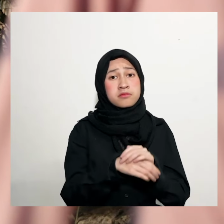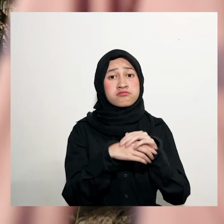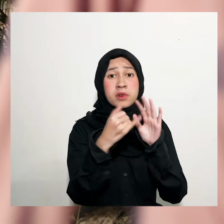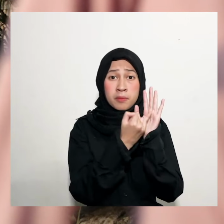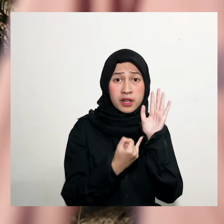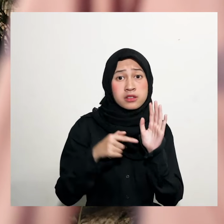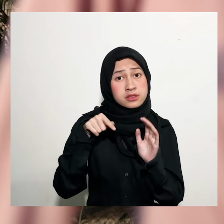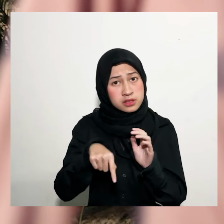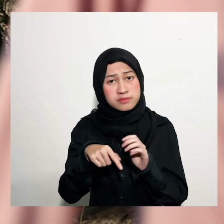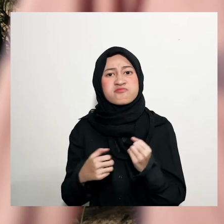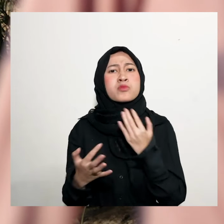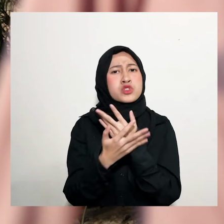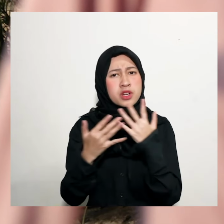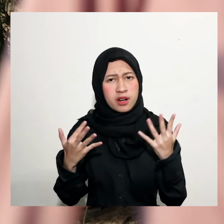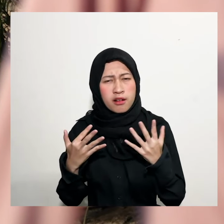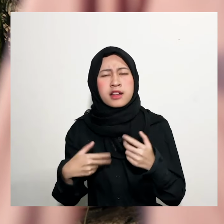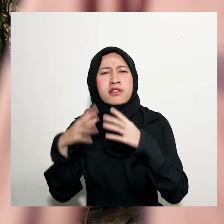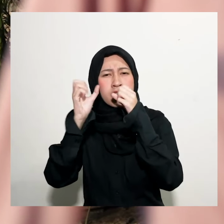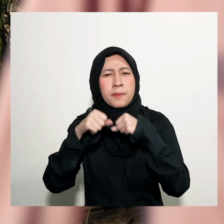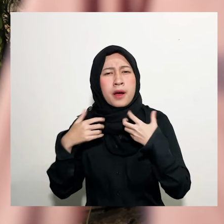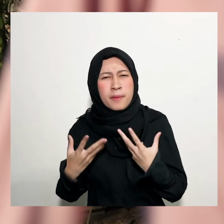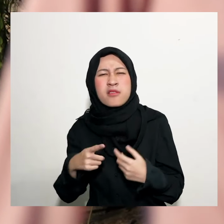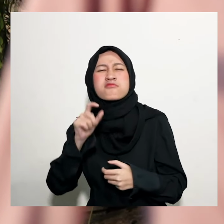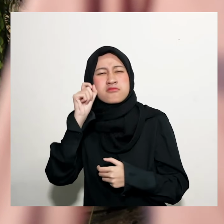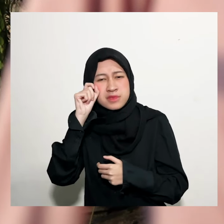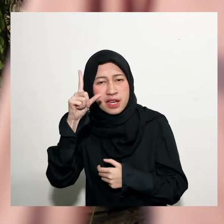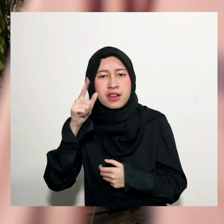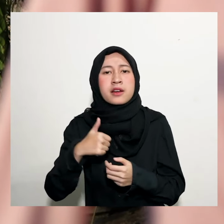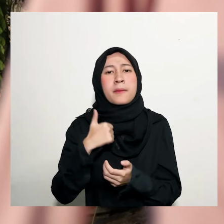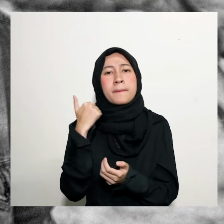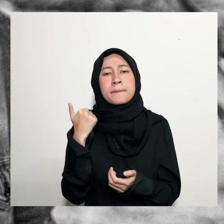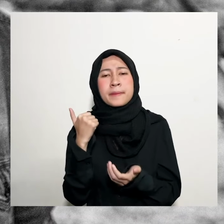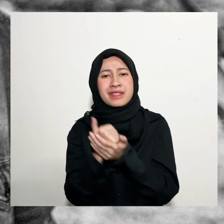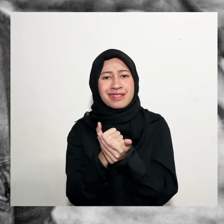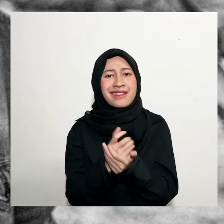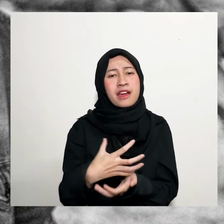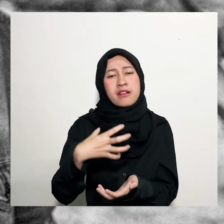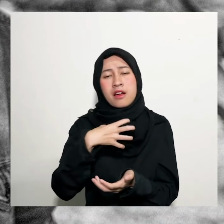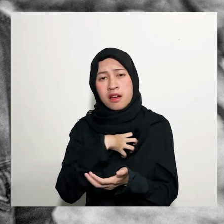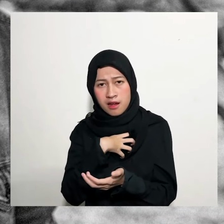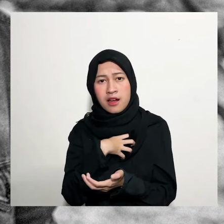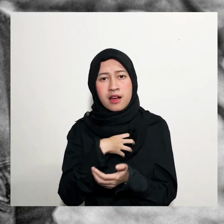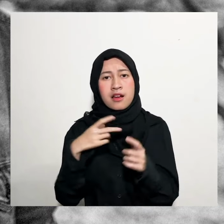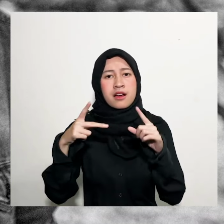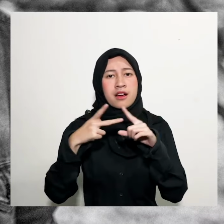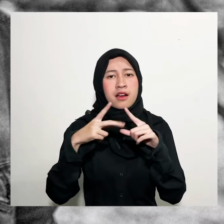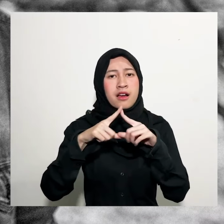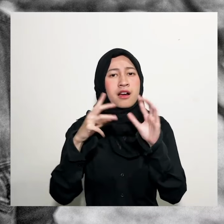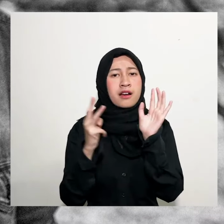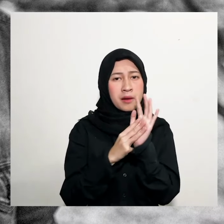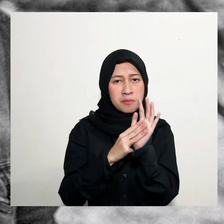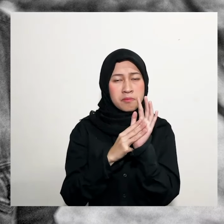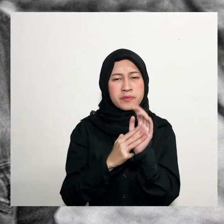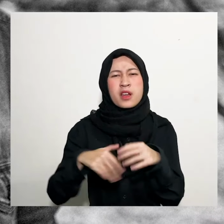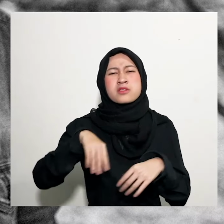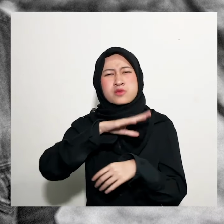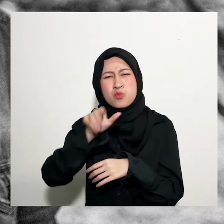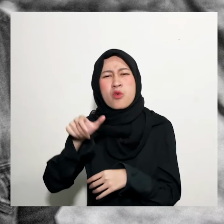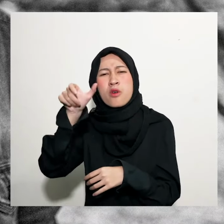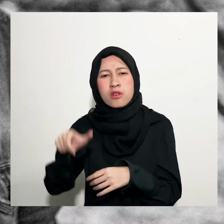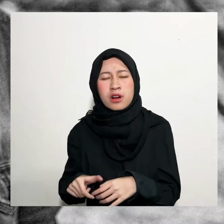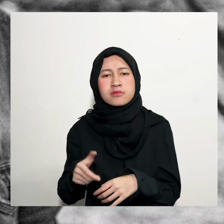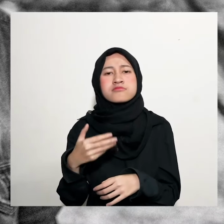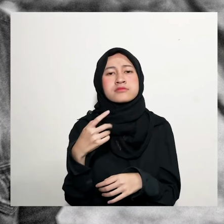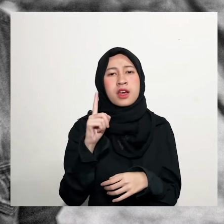Dengan adanya pameran ini, masyarakat diharapkan semakin sadar akan pentingnya pemenuhan hak asasi manusia. Setiap